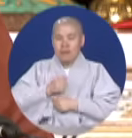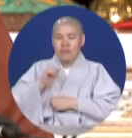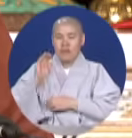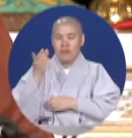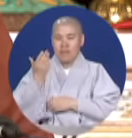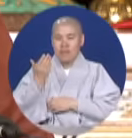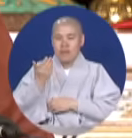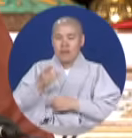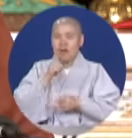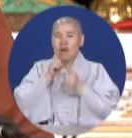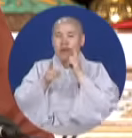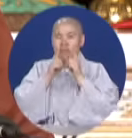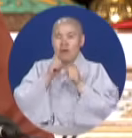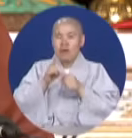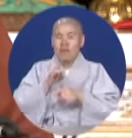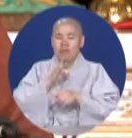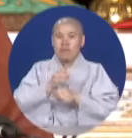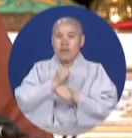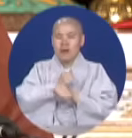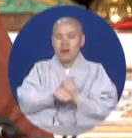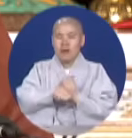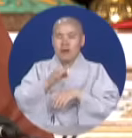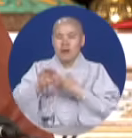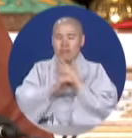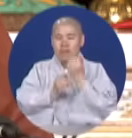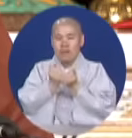해가지고는 체험이 안 되죠.